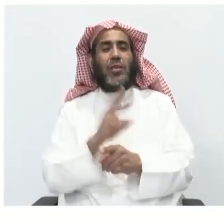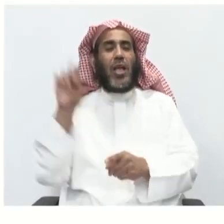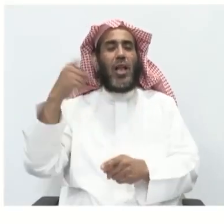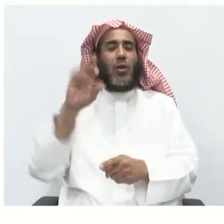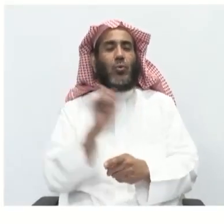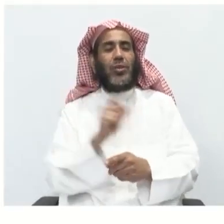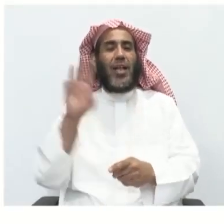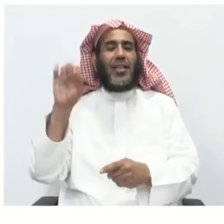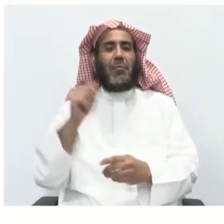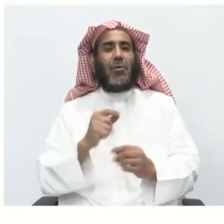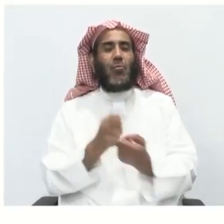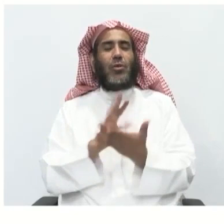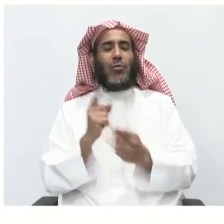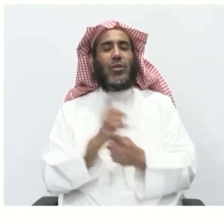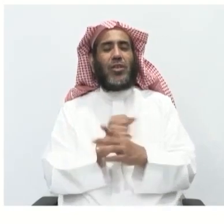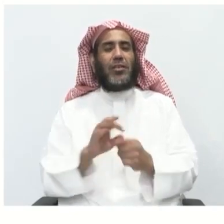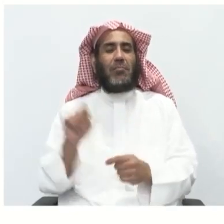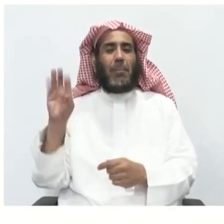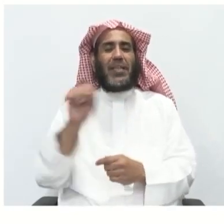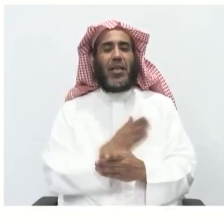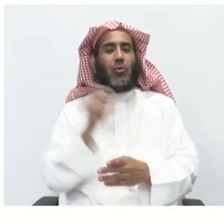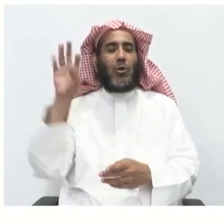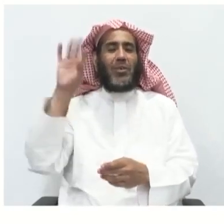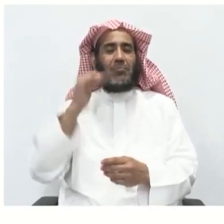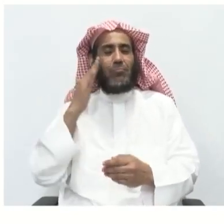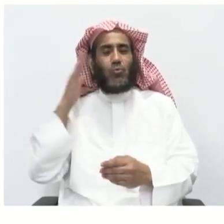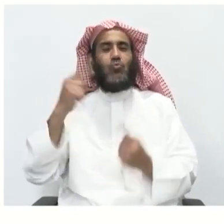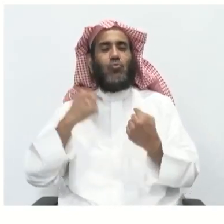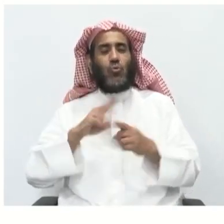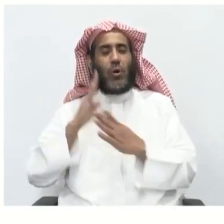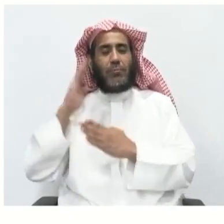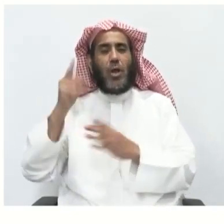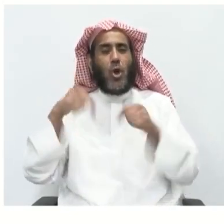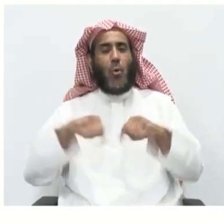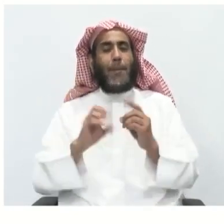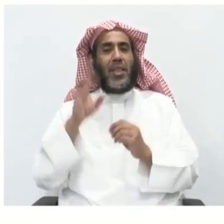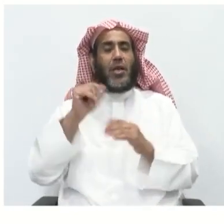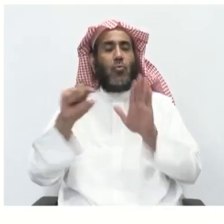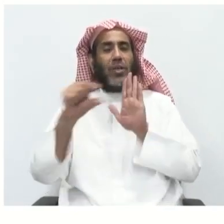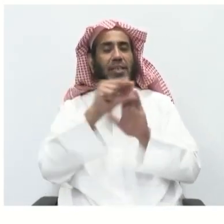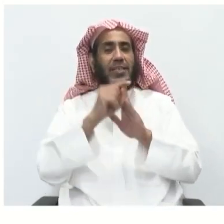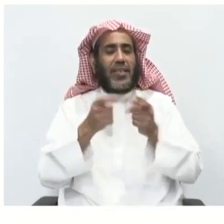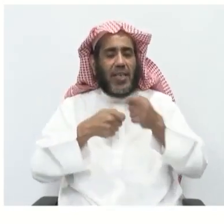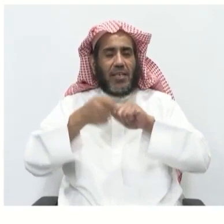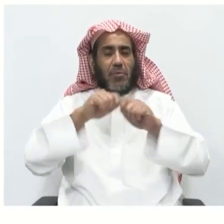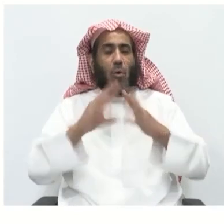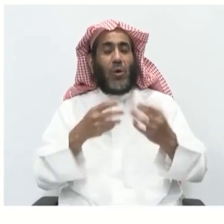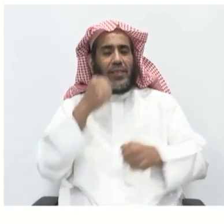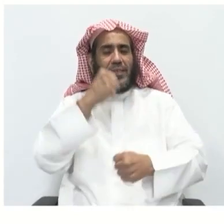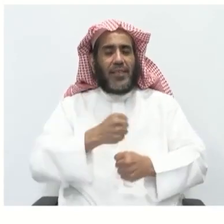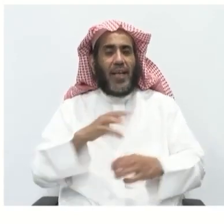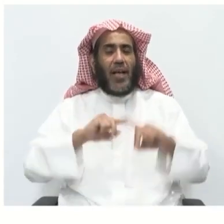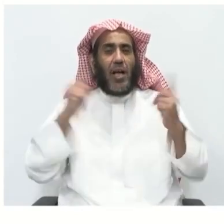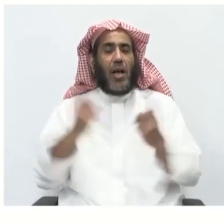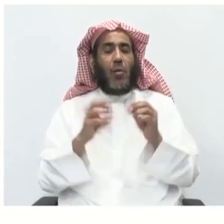العنود العتيبي ونرحب باستاد لغه الاشاره محمد البيشي باذن الله اليوم سيكون عنوان درسنا الكيمياء والصحه مختبر